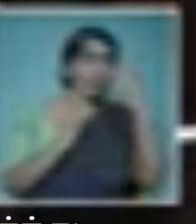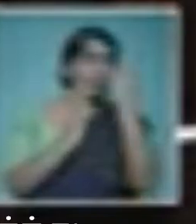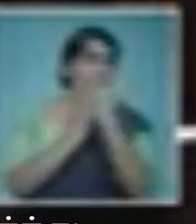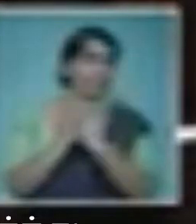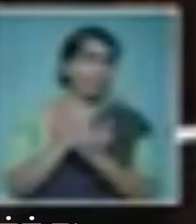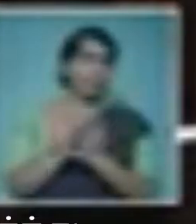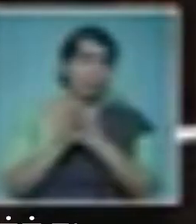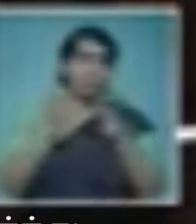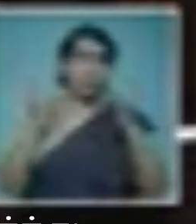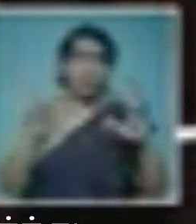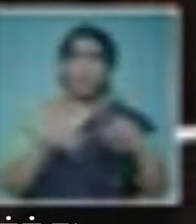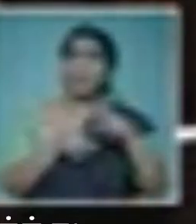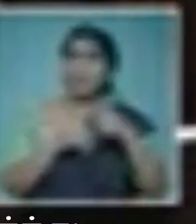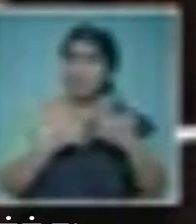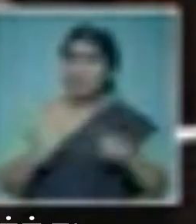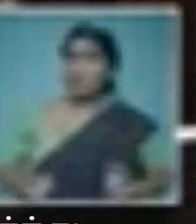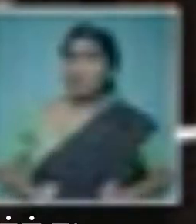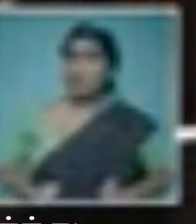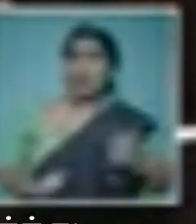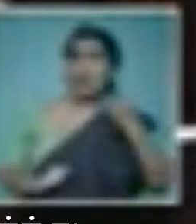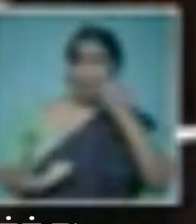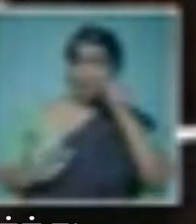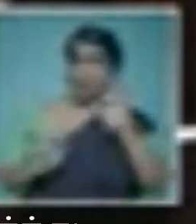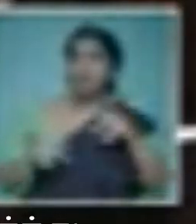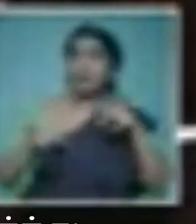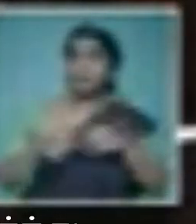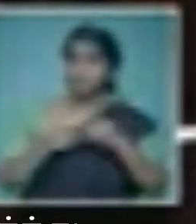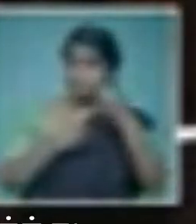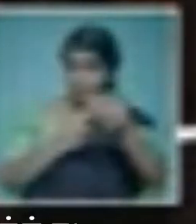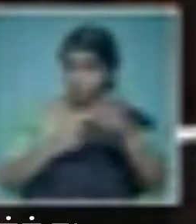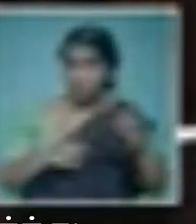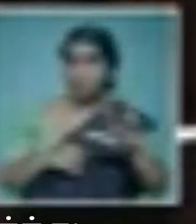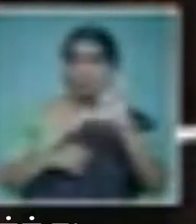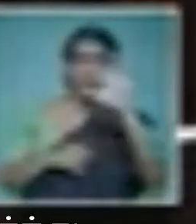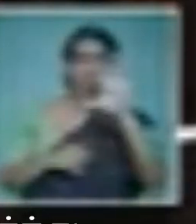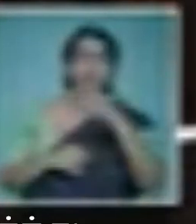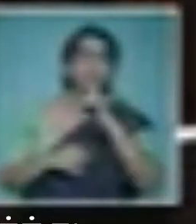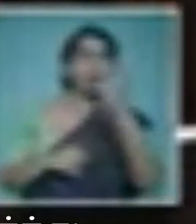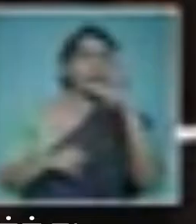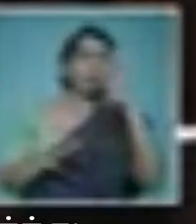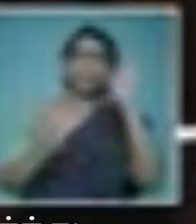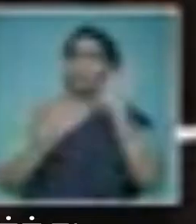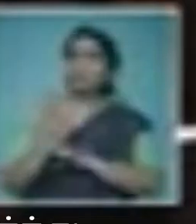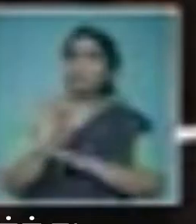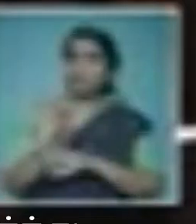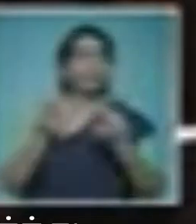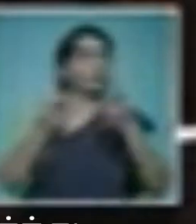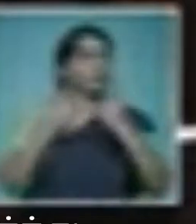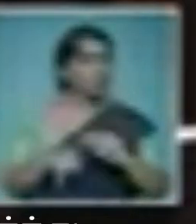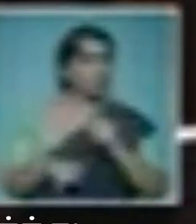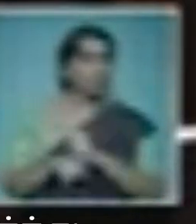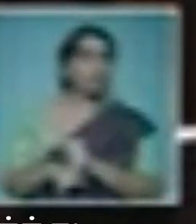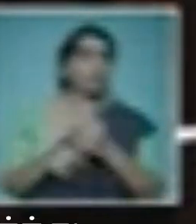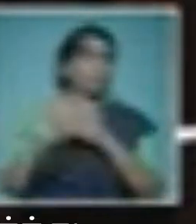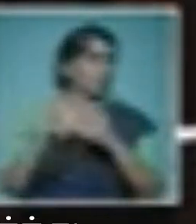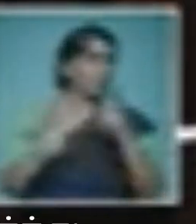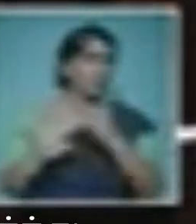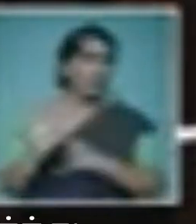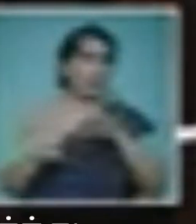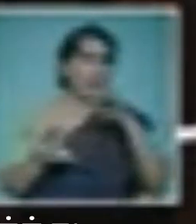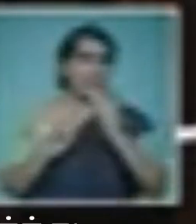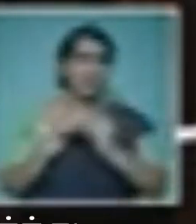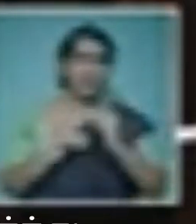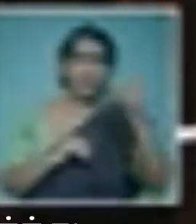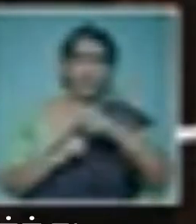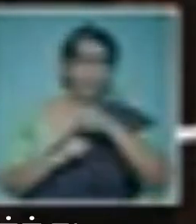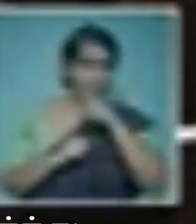මේ ආබාධිතයගේ වකුගඩු රෝගීන්. හැබැයි දැනට දෙන කට්ටියගෙන් 5000 2500ක් අඩු කරනවා. ඊට අමතරව ගත්තා මිච්චර කල් අවුරුදු 100ට වඩා කට්ටිය මේ